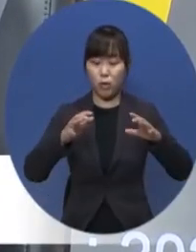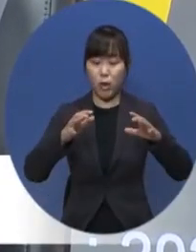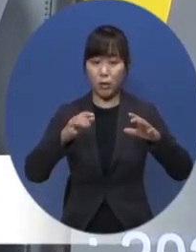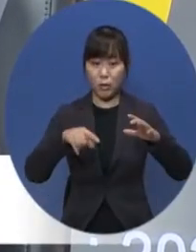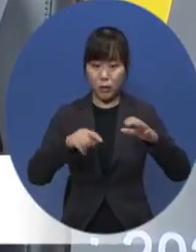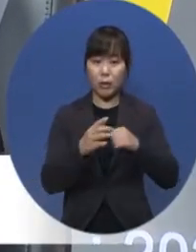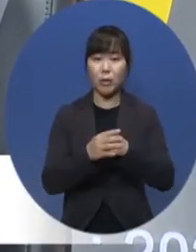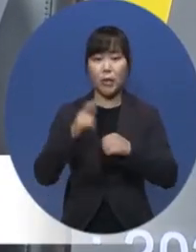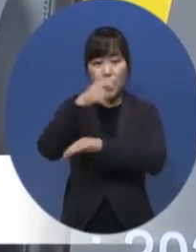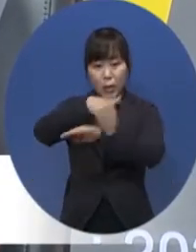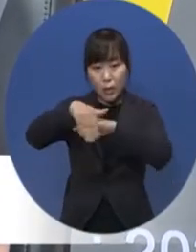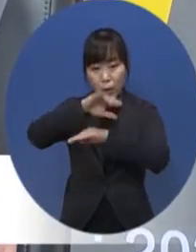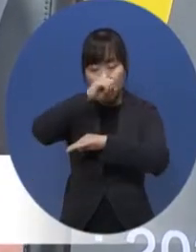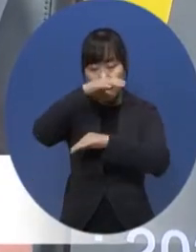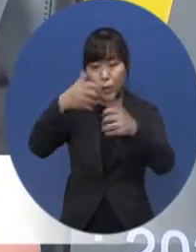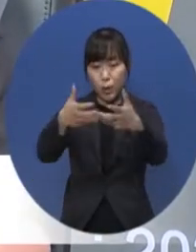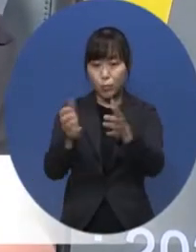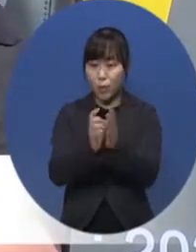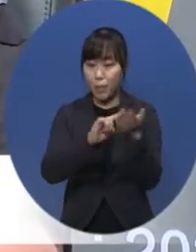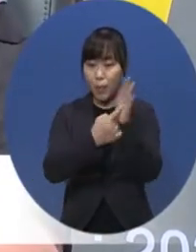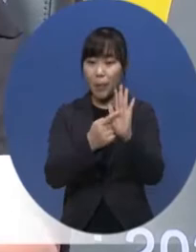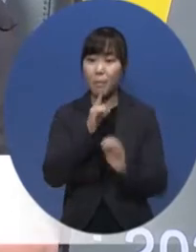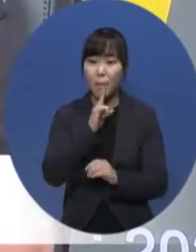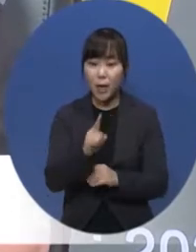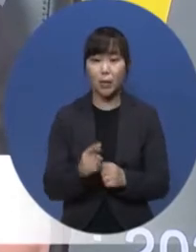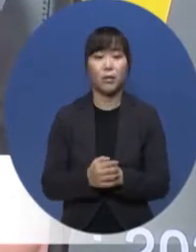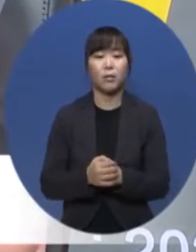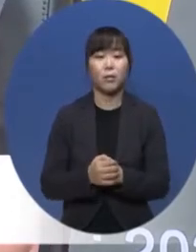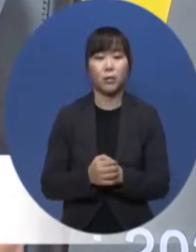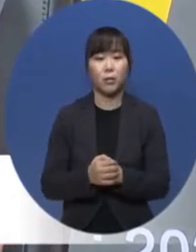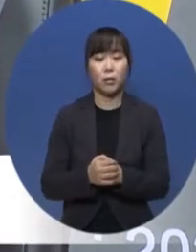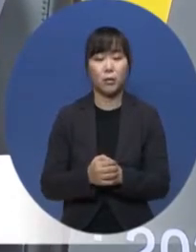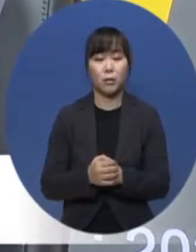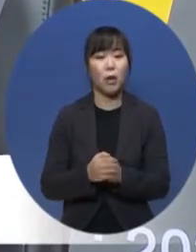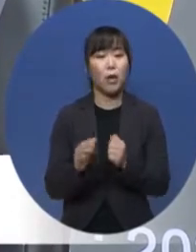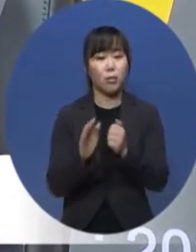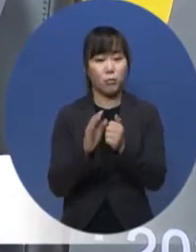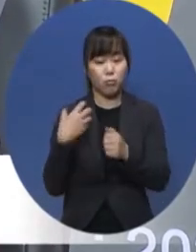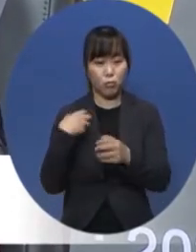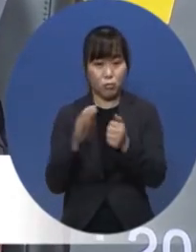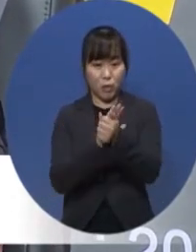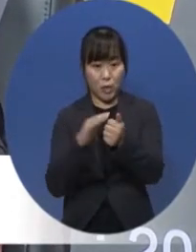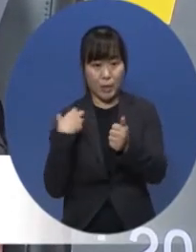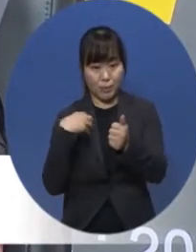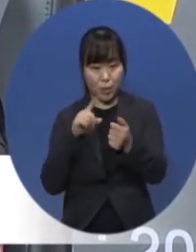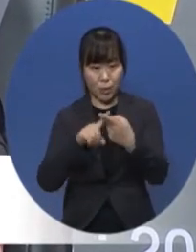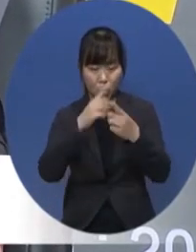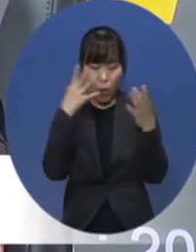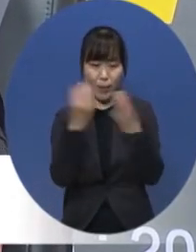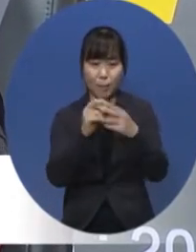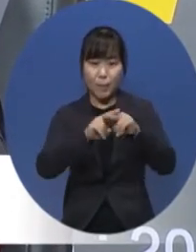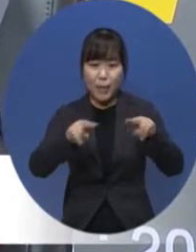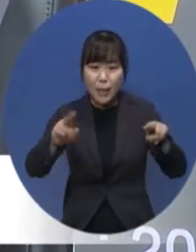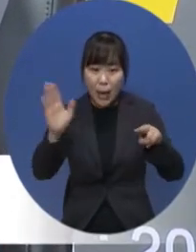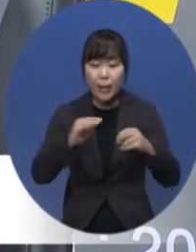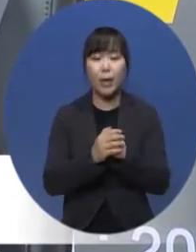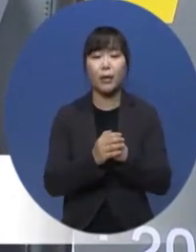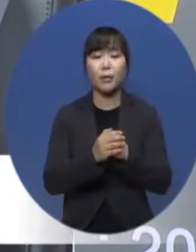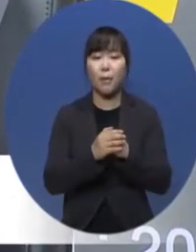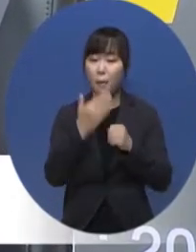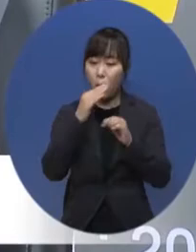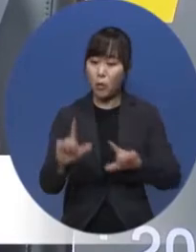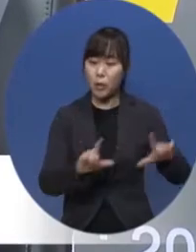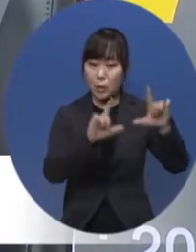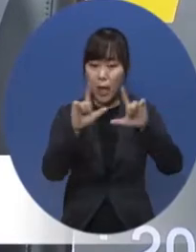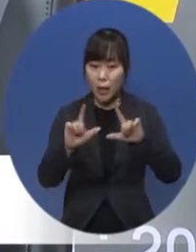국가는 기획재정부는 발표했습니다. 부양의무자 기준 폐지를 완전 폐지가 아니라